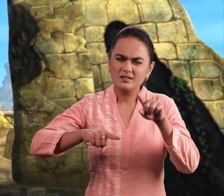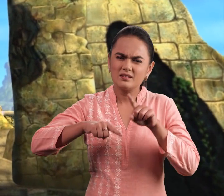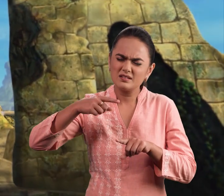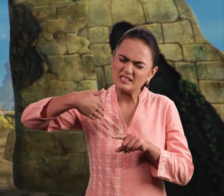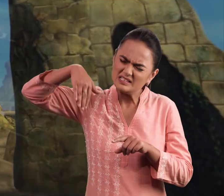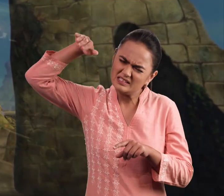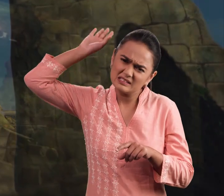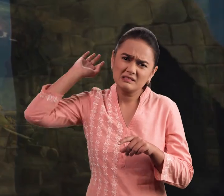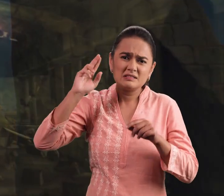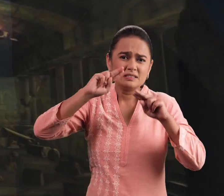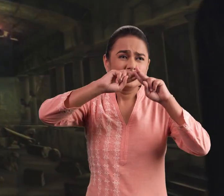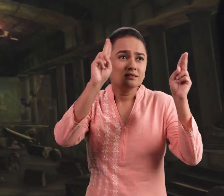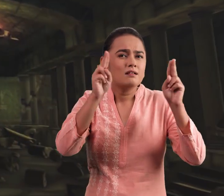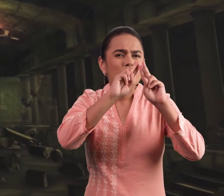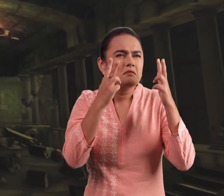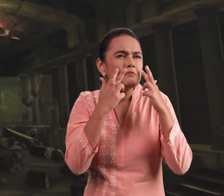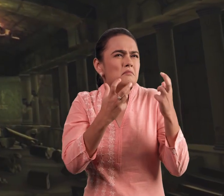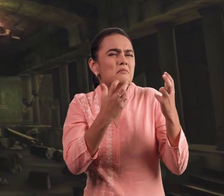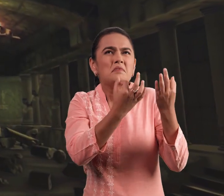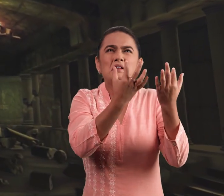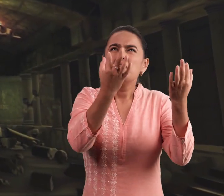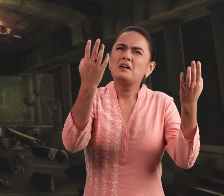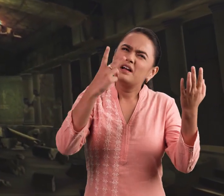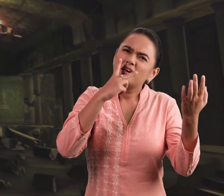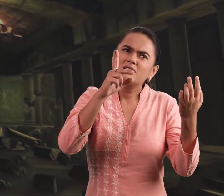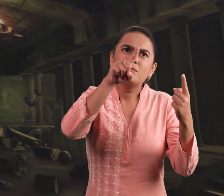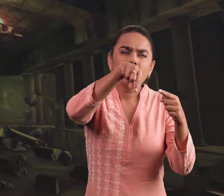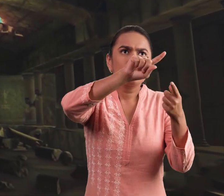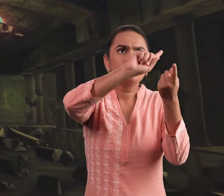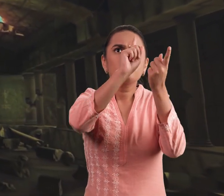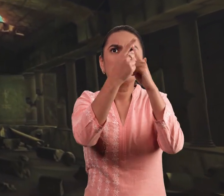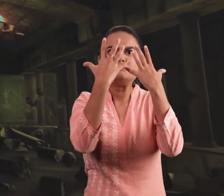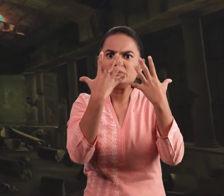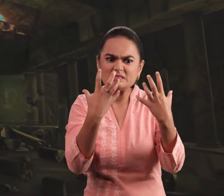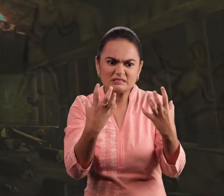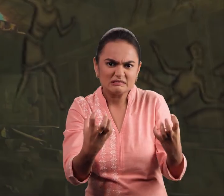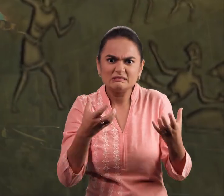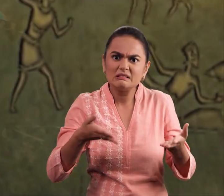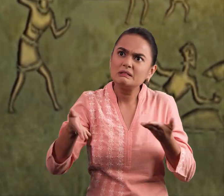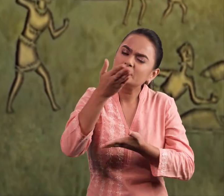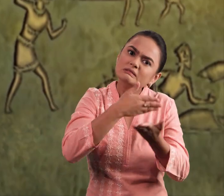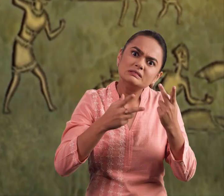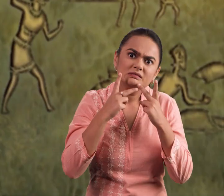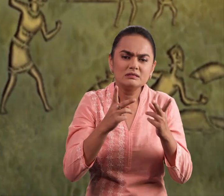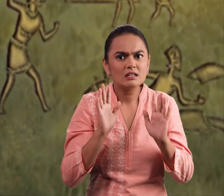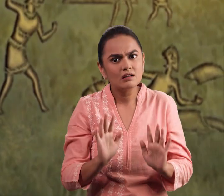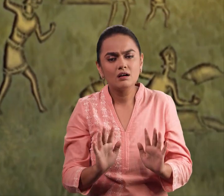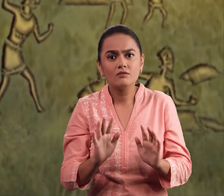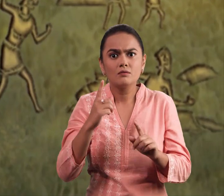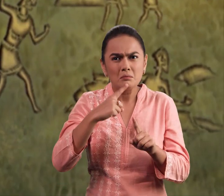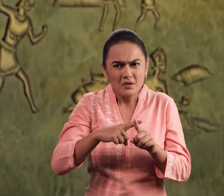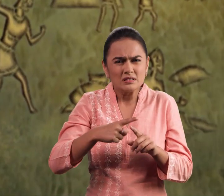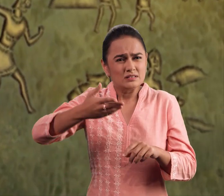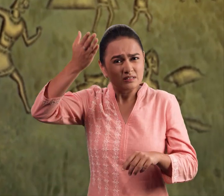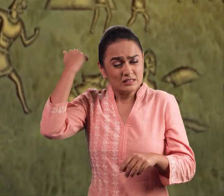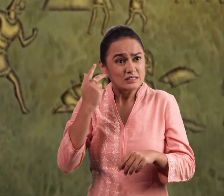इतिहास ने कई वैभवशाली महलों को खंडहरों में बदलते देखा है और देखा है